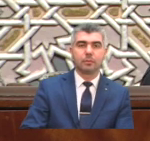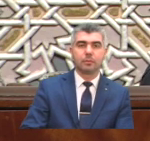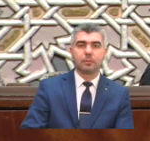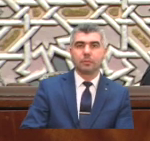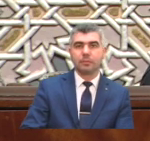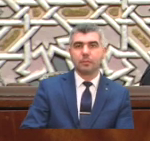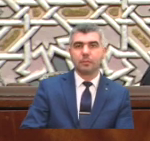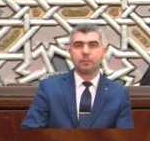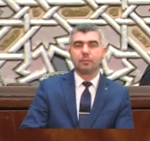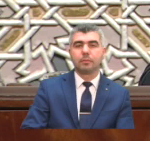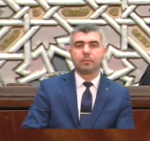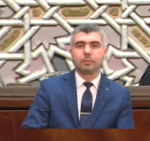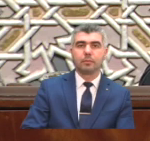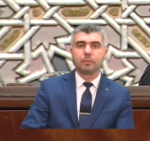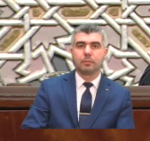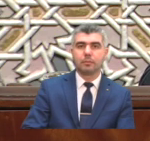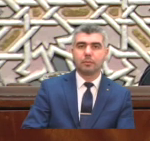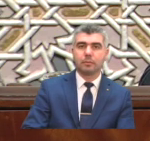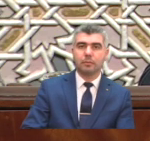تفضل السيد النائب.